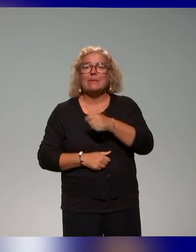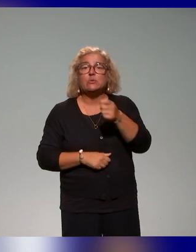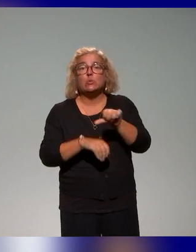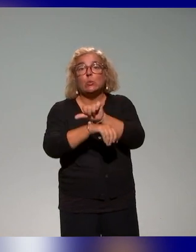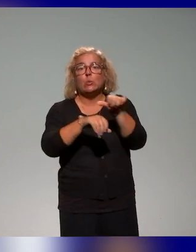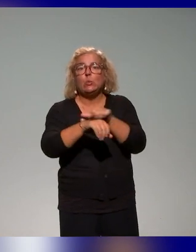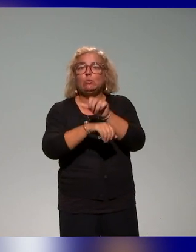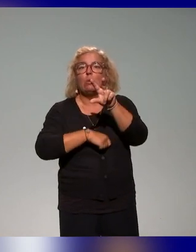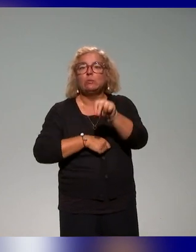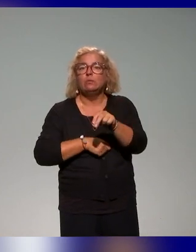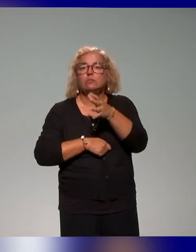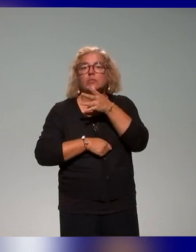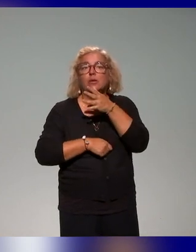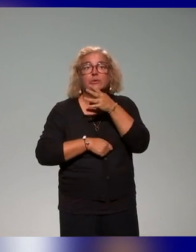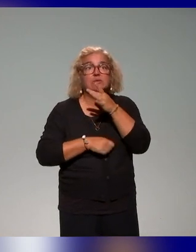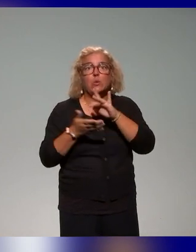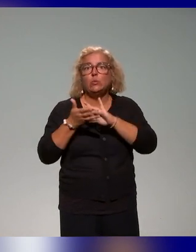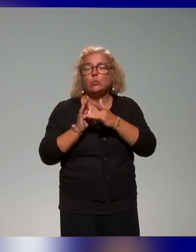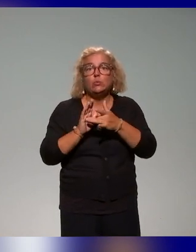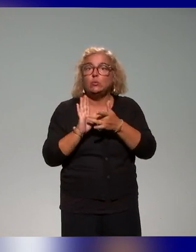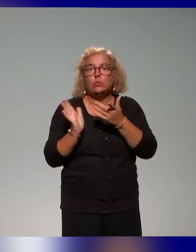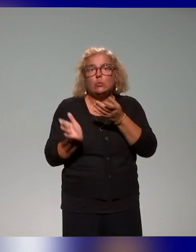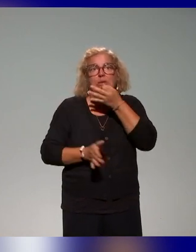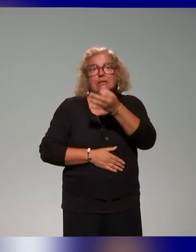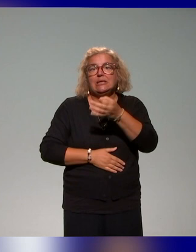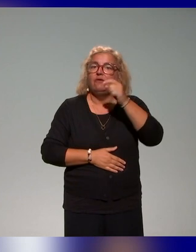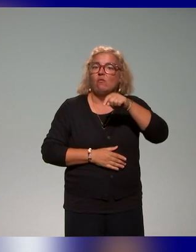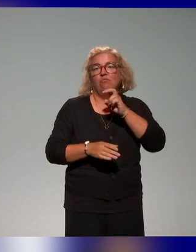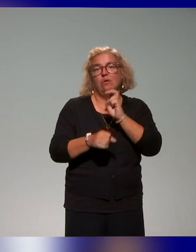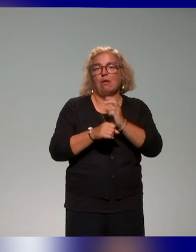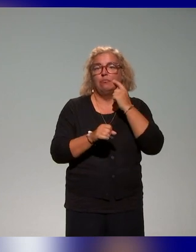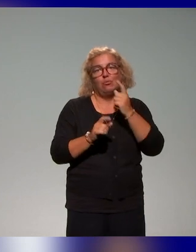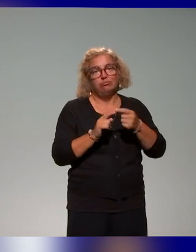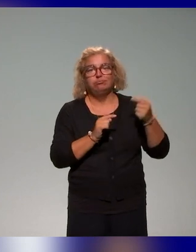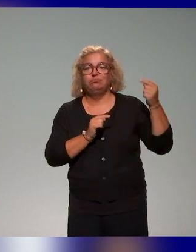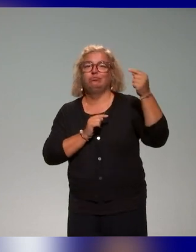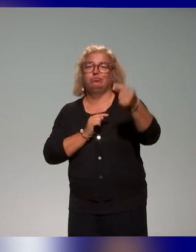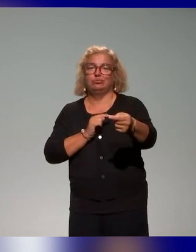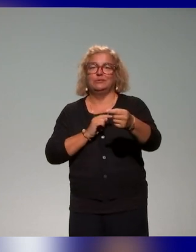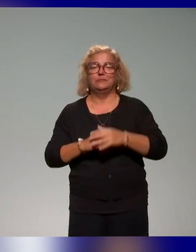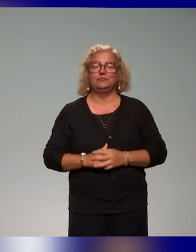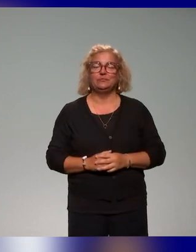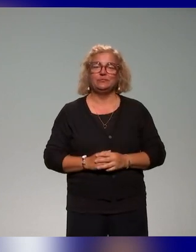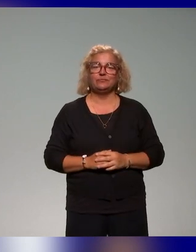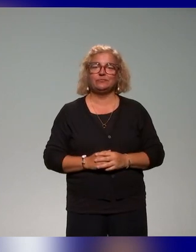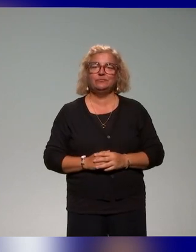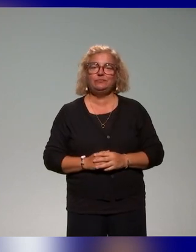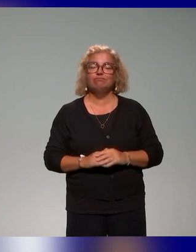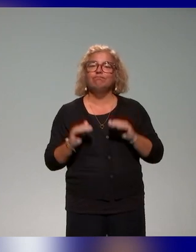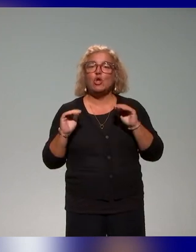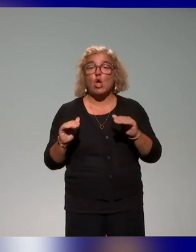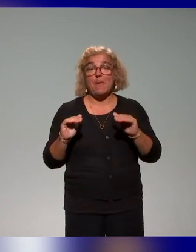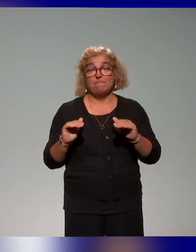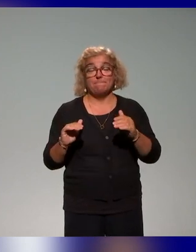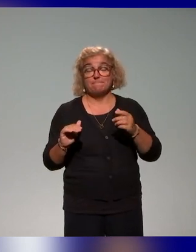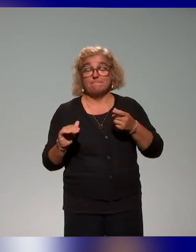demie, on n'a pas bouclé tout le sujet, et c'est volontaire, il faut en garder un peu pour la prochaine fois. Quand même, un appel moi, que je lancerai,